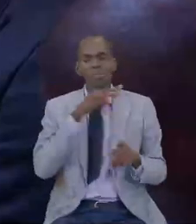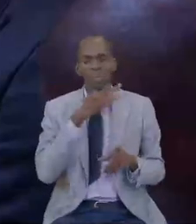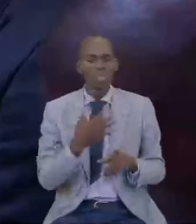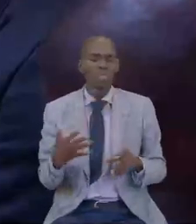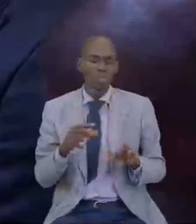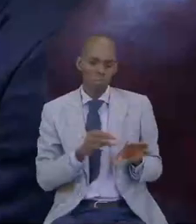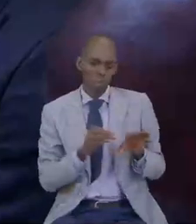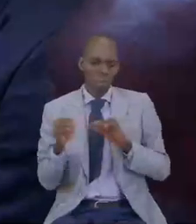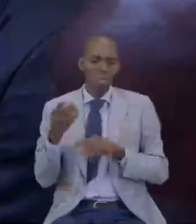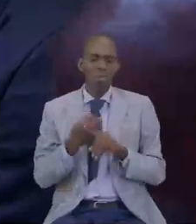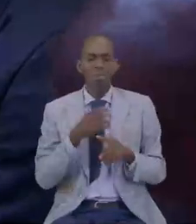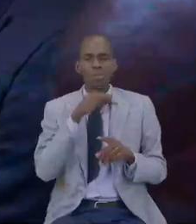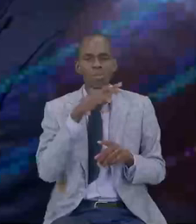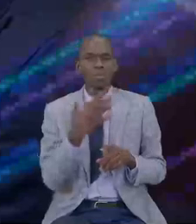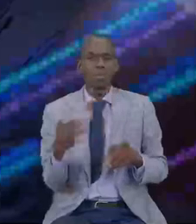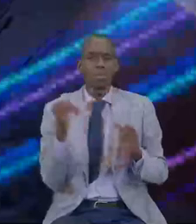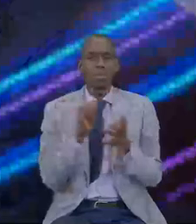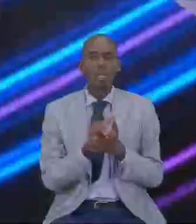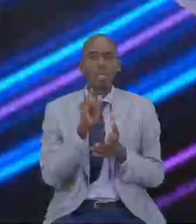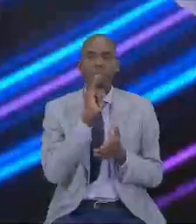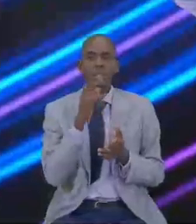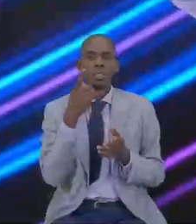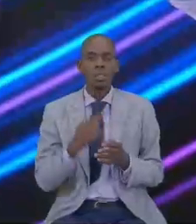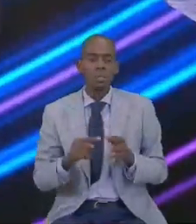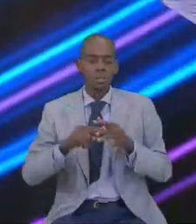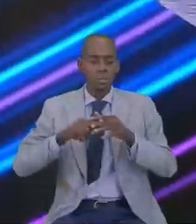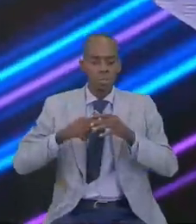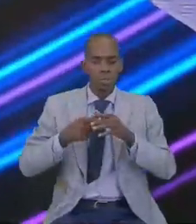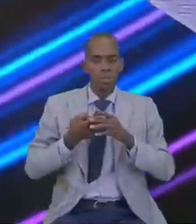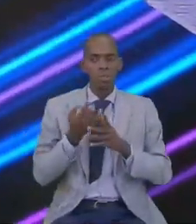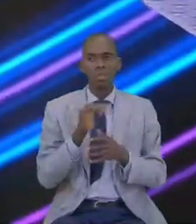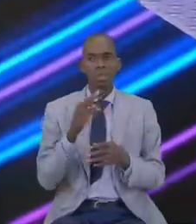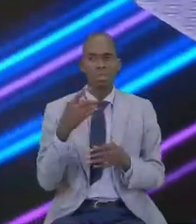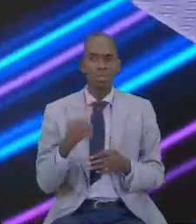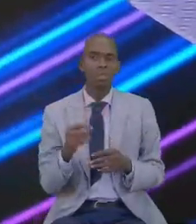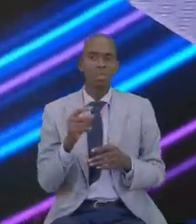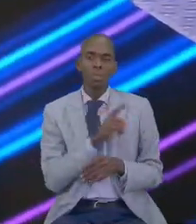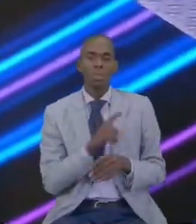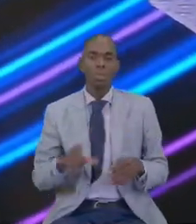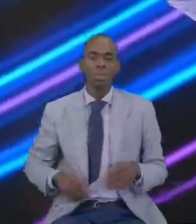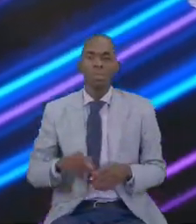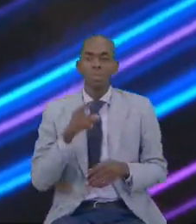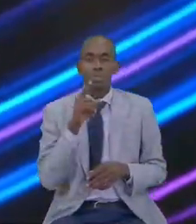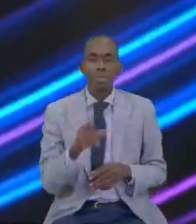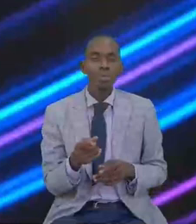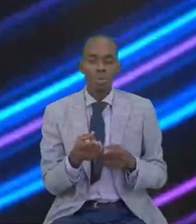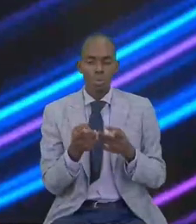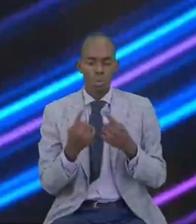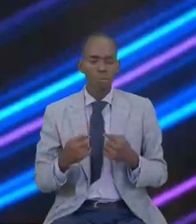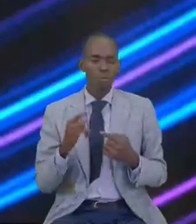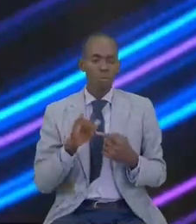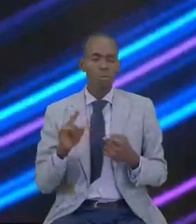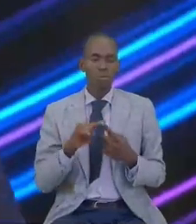qu'il s'éloigne de l'iniquité. Ça, c'est le fondement du Seigneur. Tu viens à Christ, tu dois quitter, fuir le